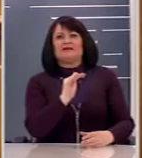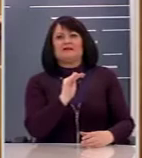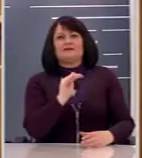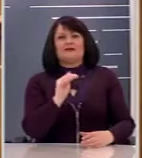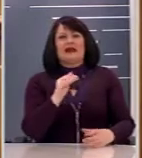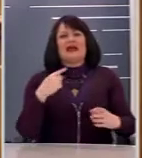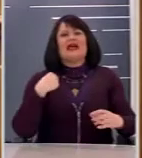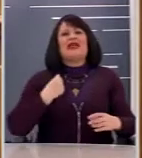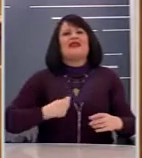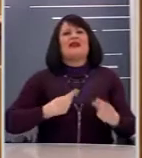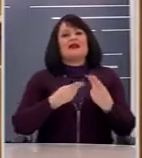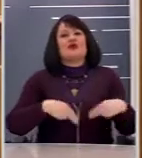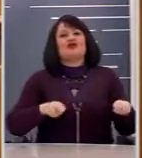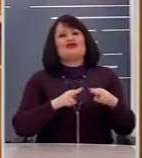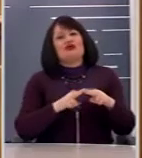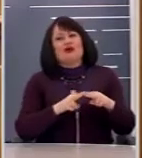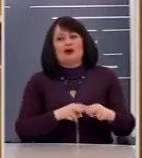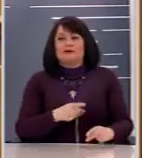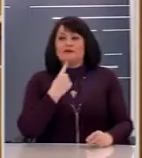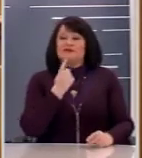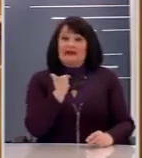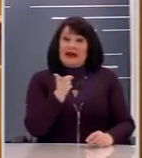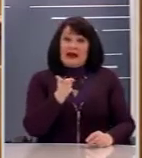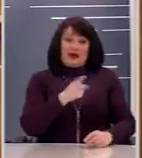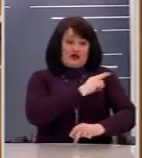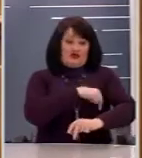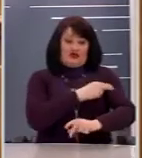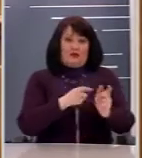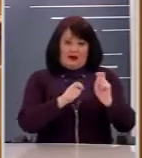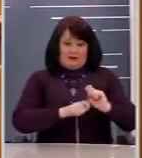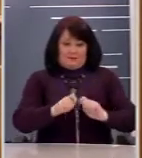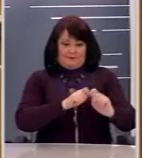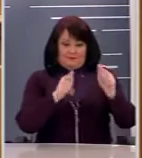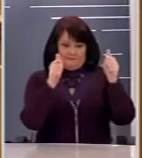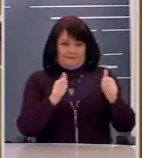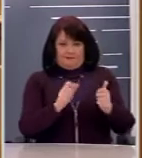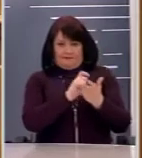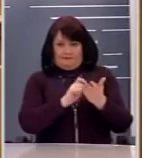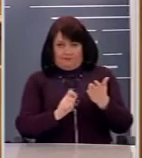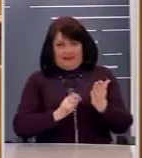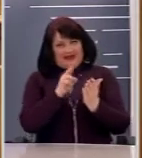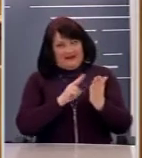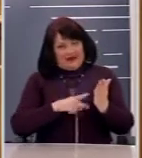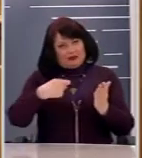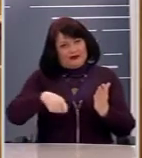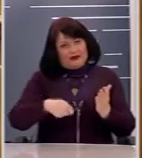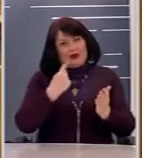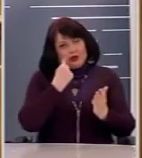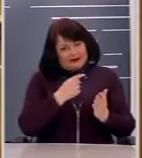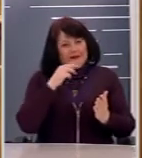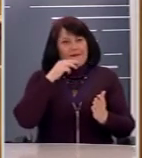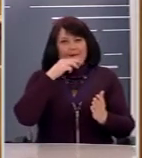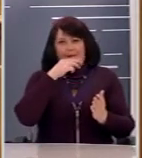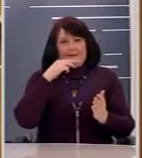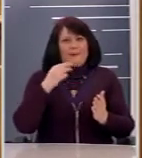Διότι, κύριε Γεωργιάδη, θα σας πω ότι από τον ιδρυτικό κανονισμό το ρίκος δυνάν, την οποία εμείς οι νομικοί το διαβάζουμε ακόμα και στις υποσημειώσεις τους,